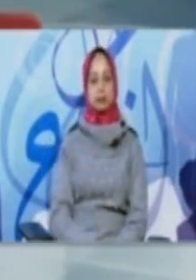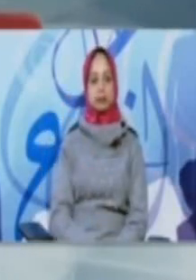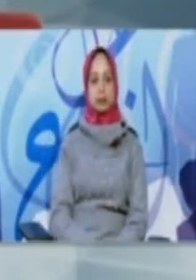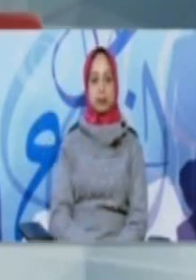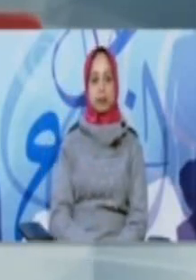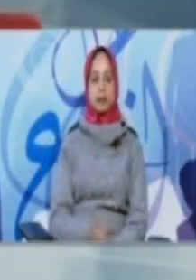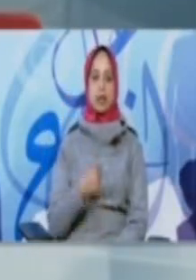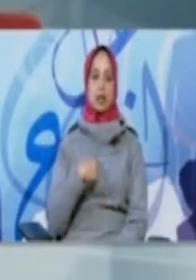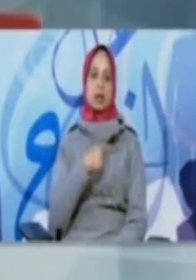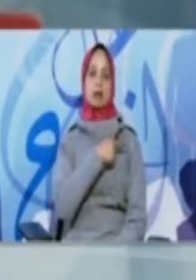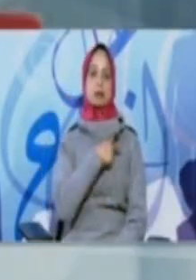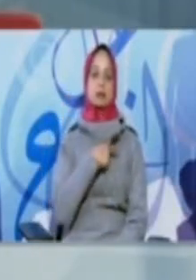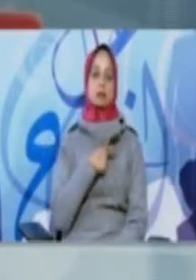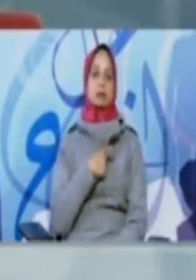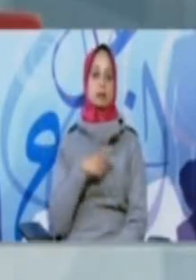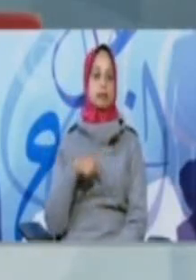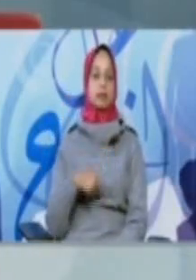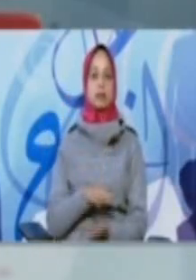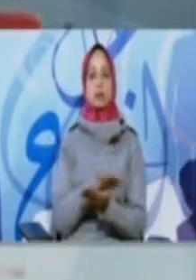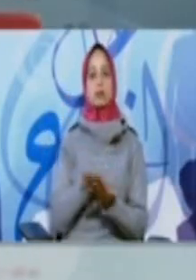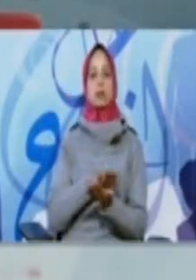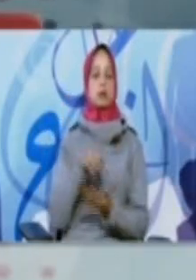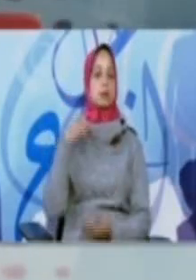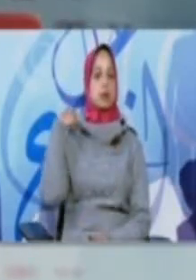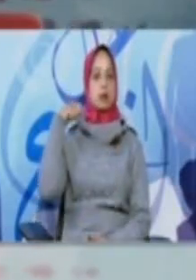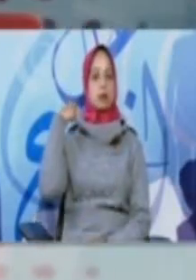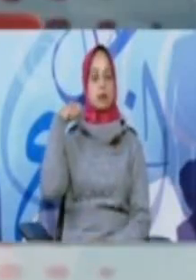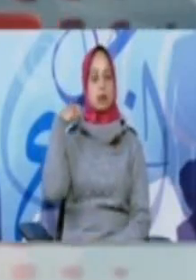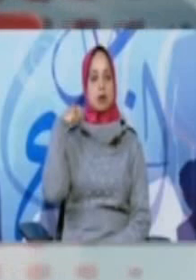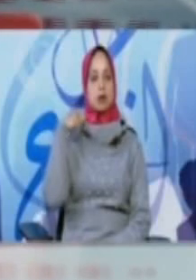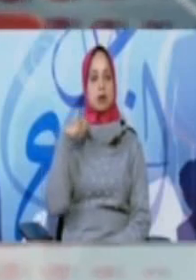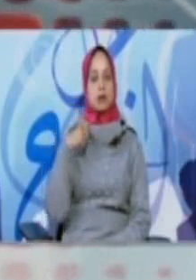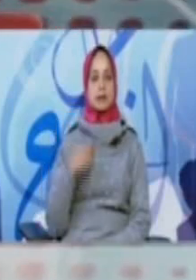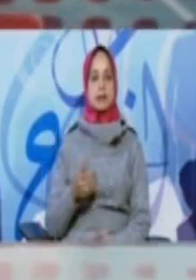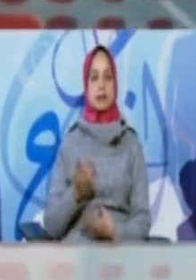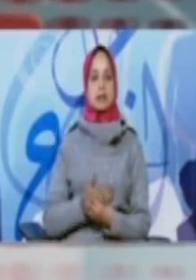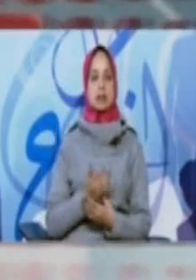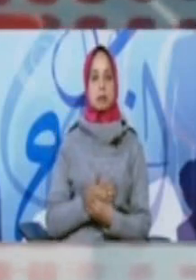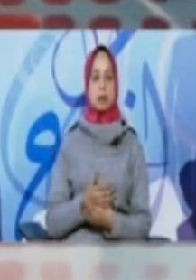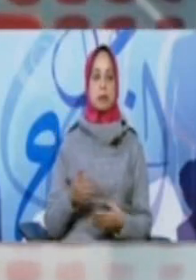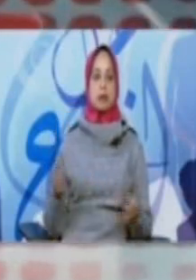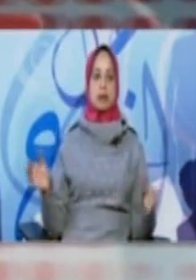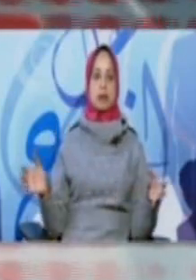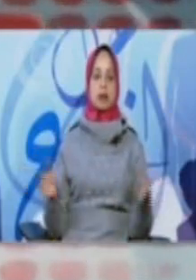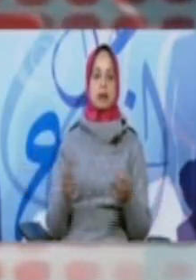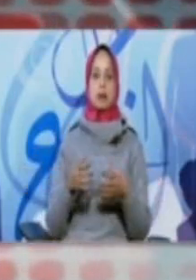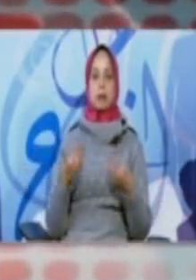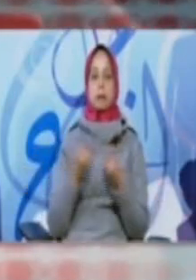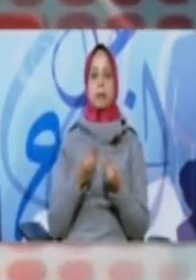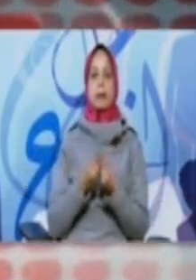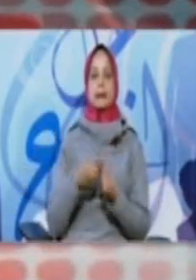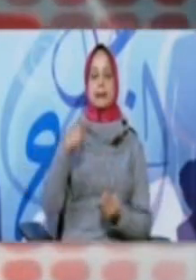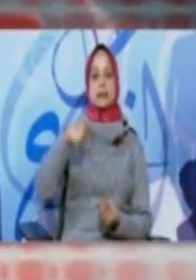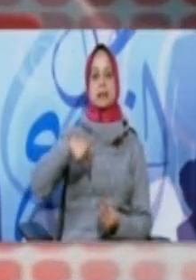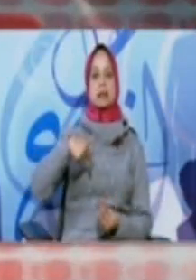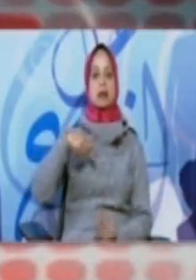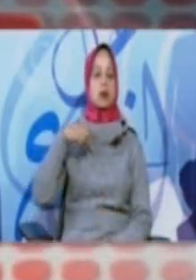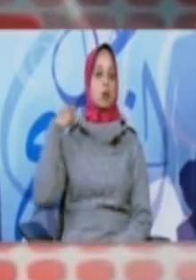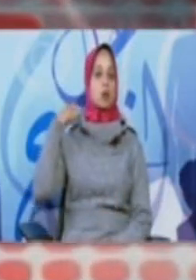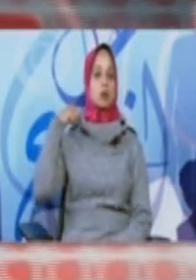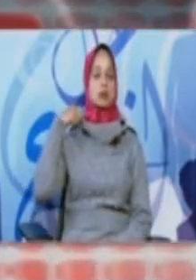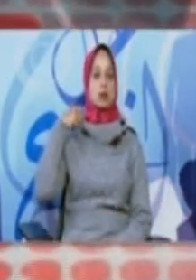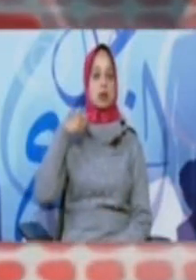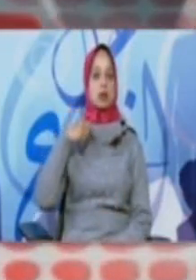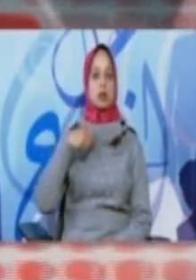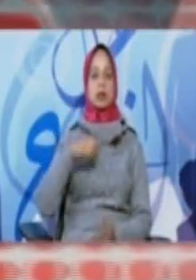انا بسميها ازمه الوزاره. ليه بسميها ازمه الوزاره؟ لان تعاقب فيها اكتر من ست وزارات. هنشوف هنا عندنا طبعا ما فيش ست وزارات، الكتاب ما